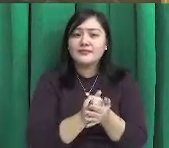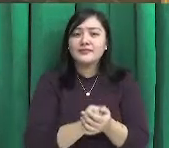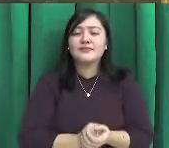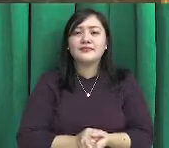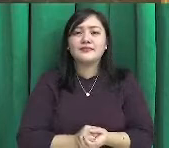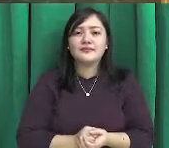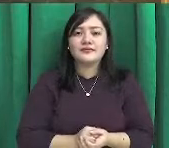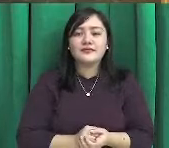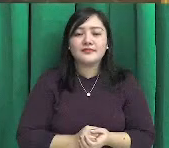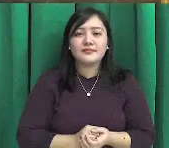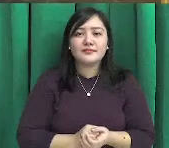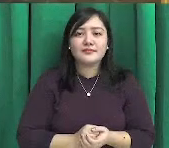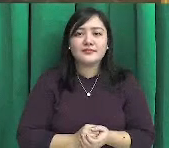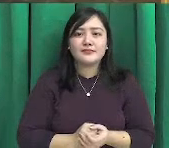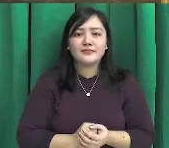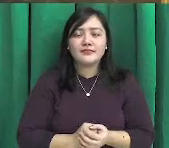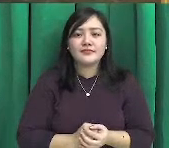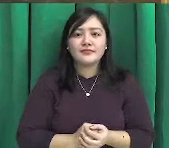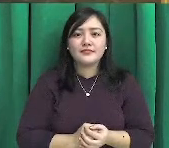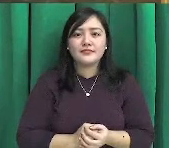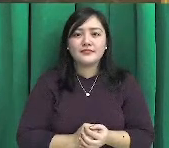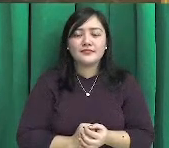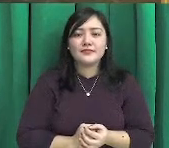eh, merong